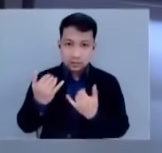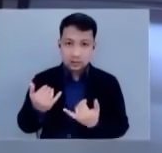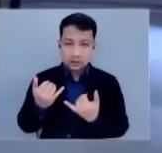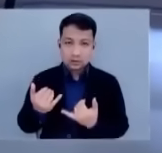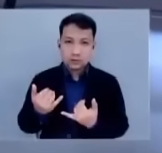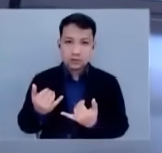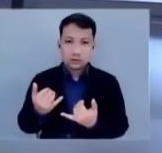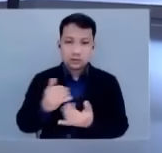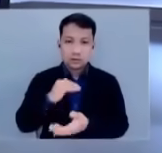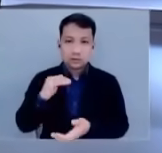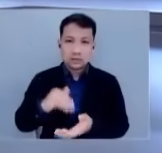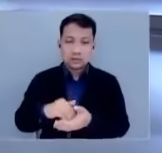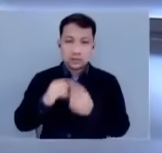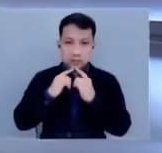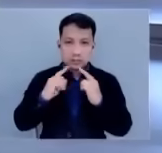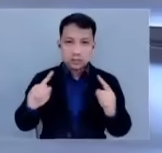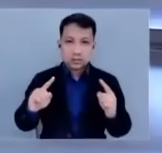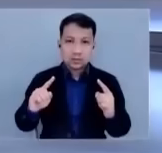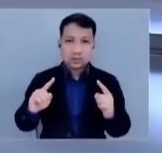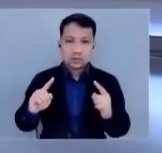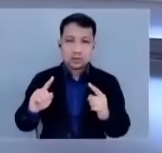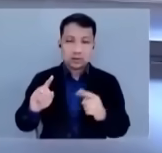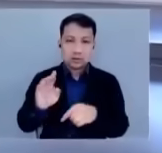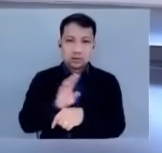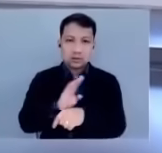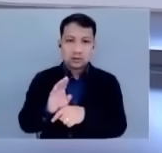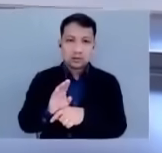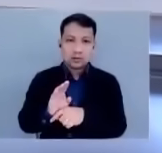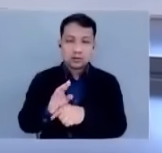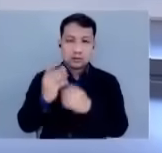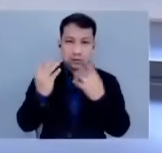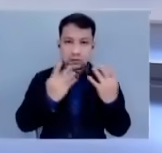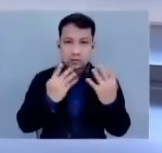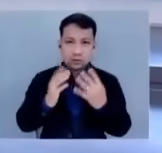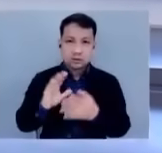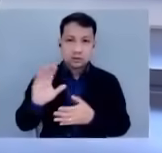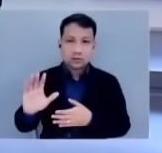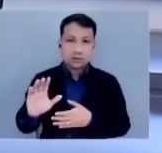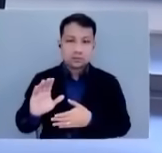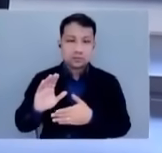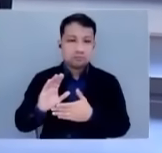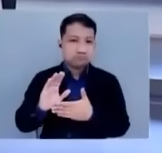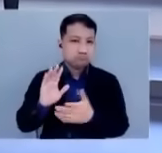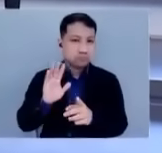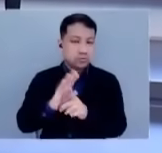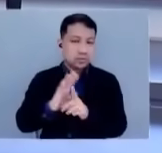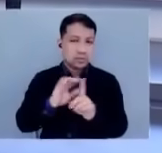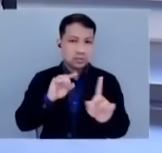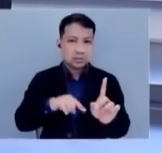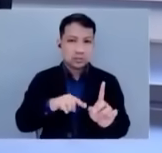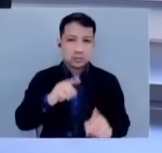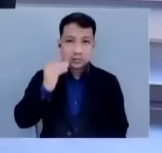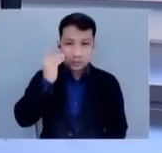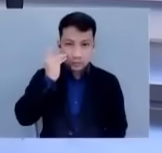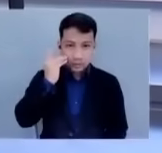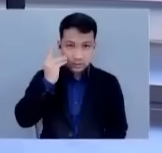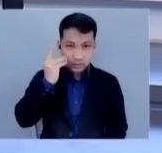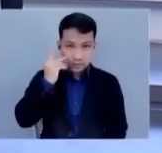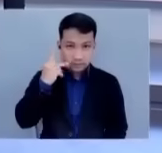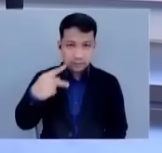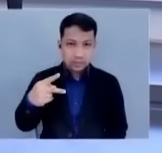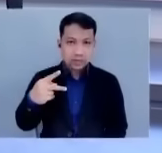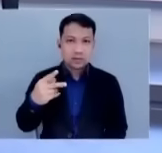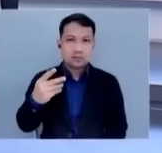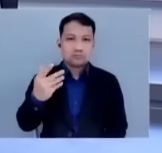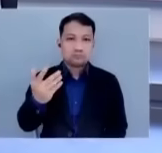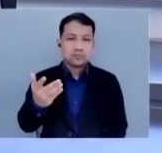celebrant na punong abala pa sa kanyang birthday party ang blockbuster star na si Daniel Padilla. Ang kanya pong